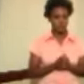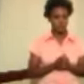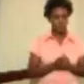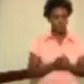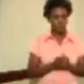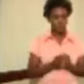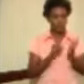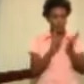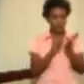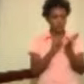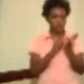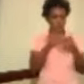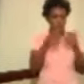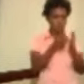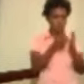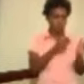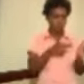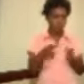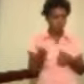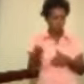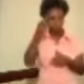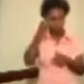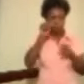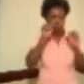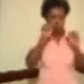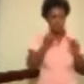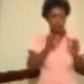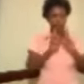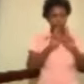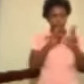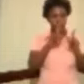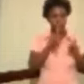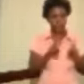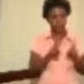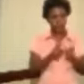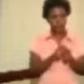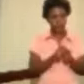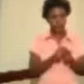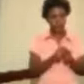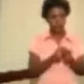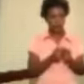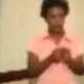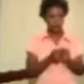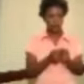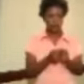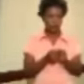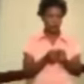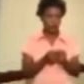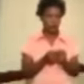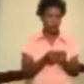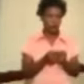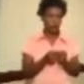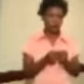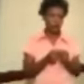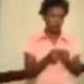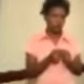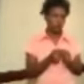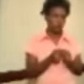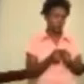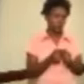journalistes sont déjà prêts pour la question. En une minute, Dali Vallet va poser une question sur la production